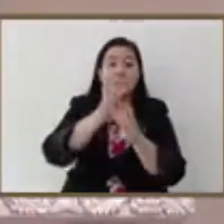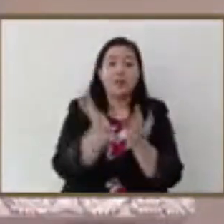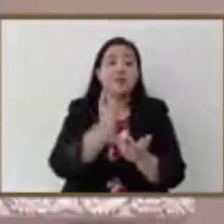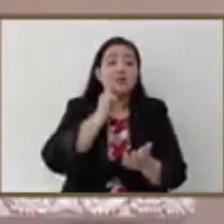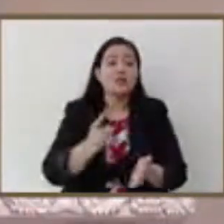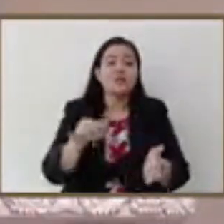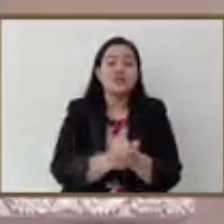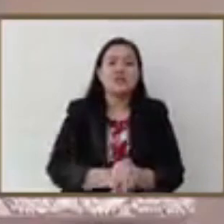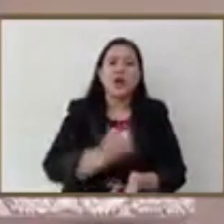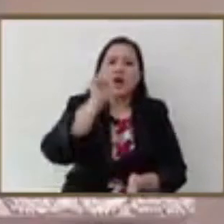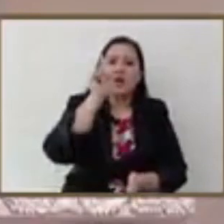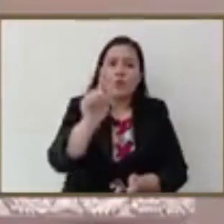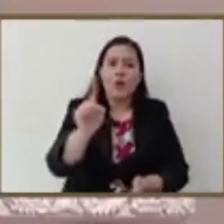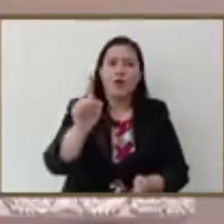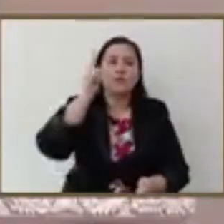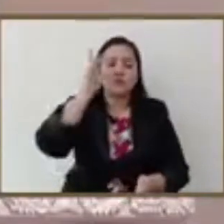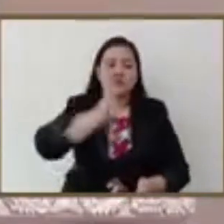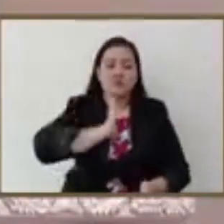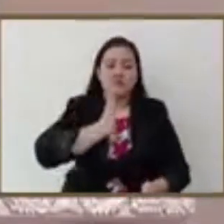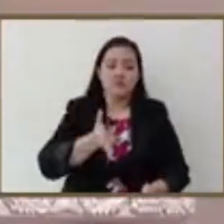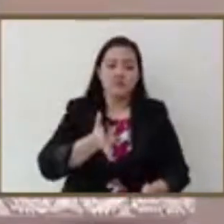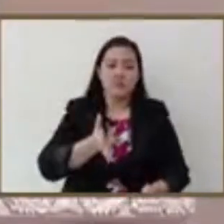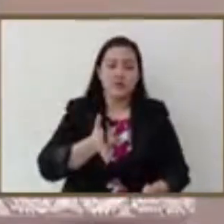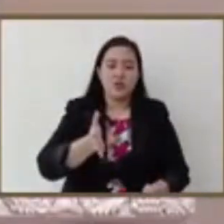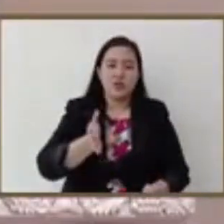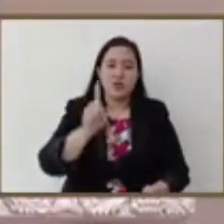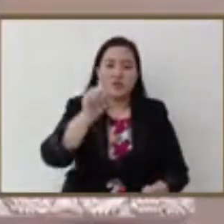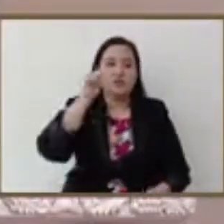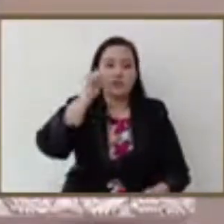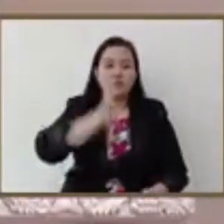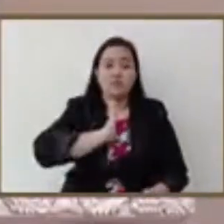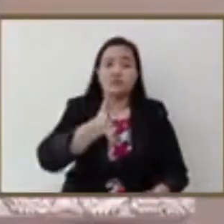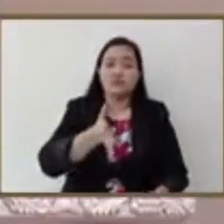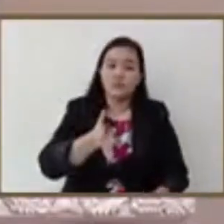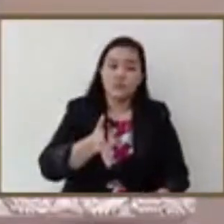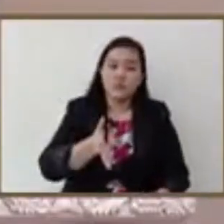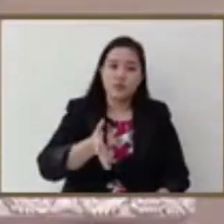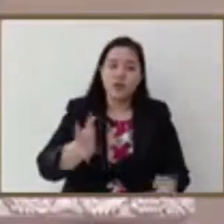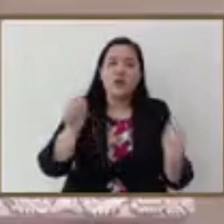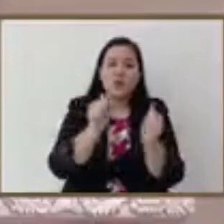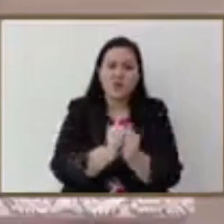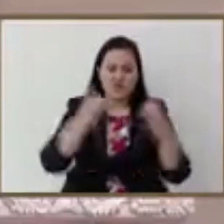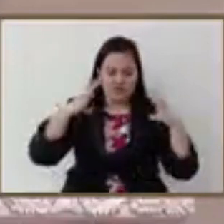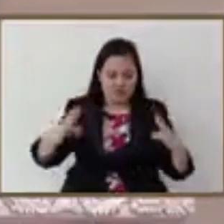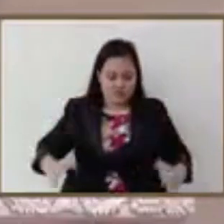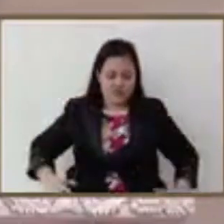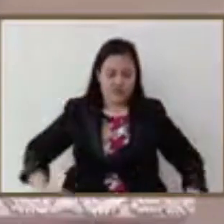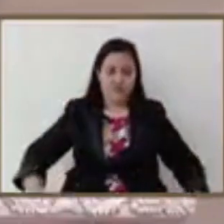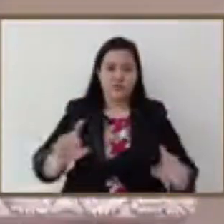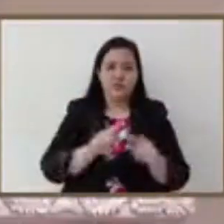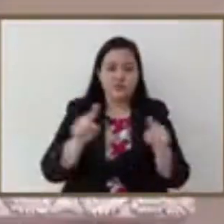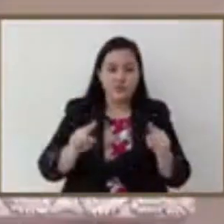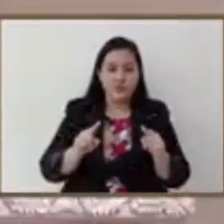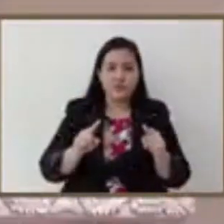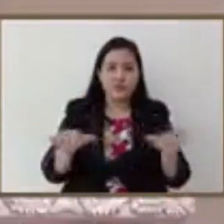harlot. It should not be his attire, her attire. Pero ang nakakalungkot, nag-attire po siya ng attire ng